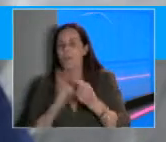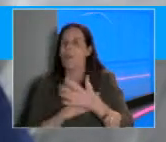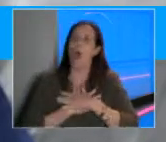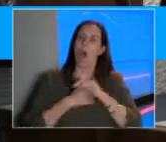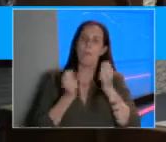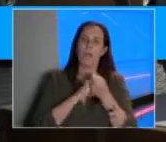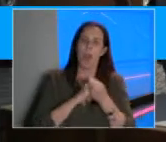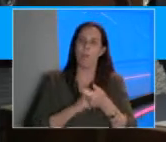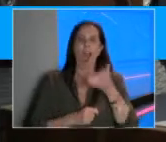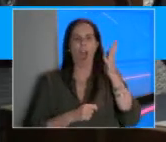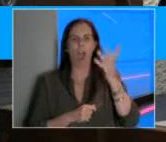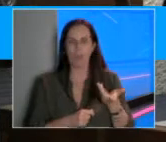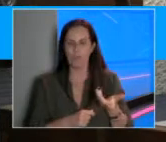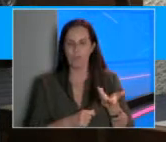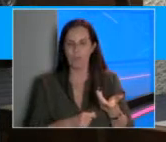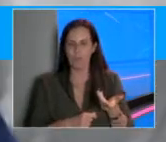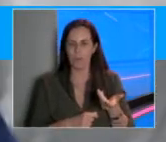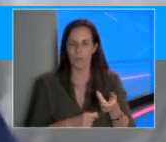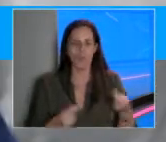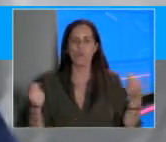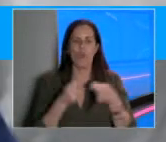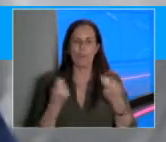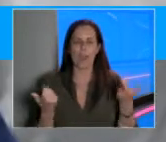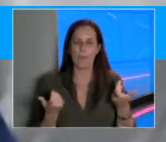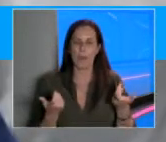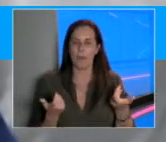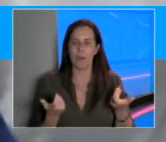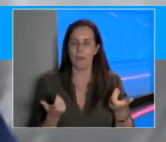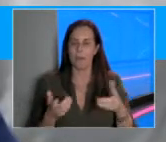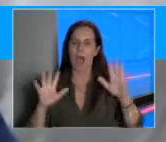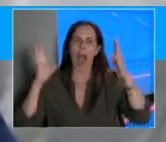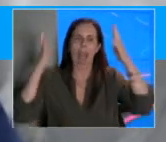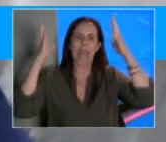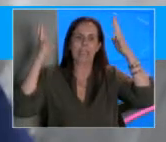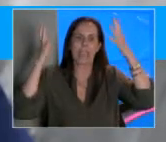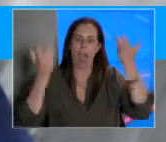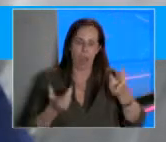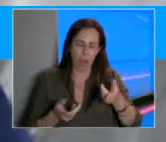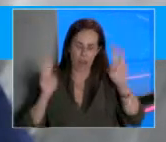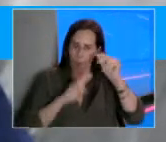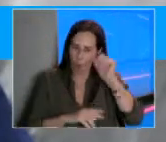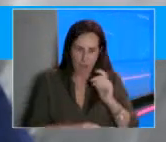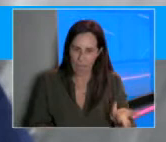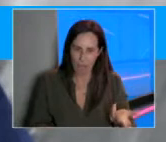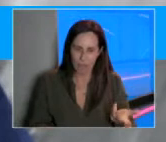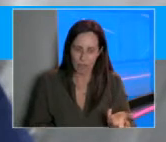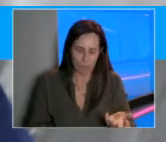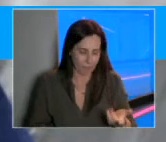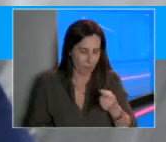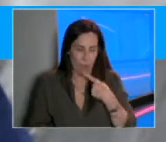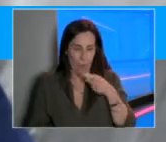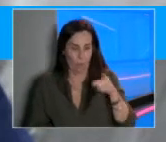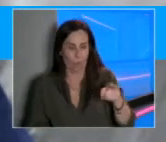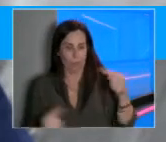להיות רעים ושותפים מלאי הערצה, והערכה לאנשי כחול לבן שרק לפני כמה חודשים